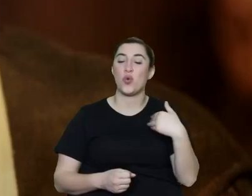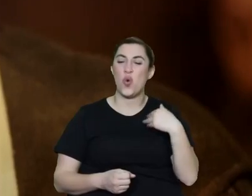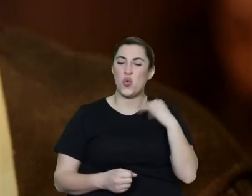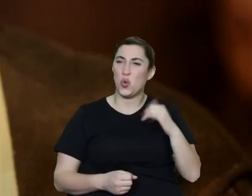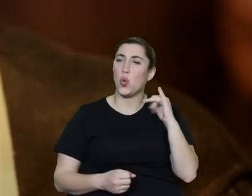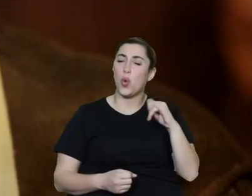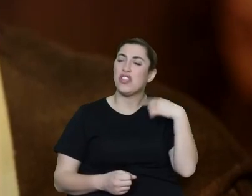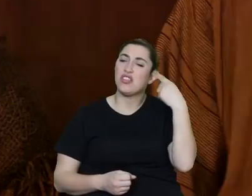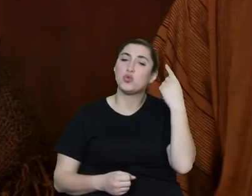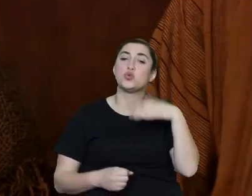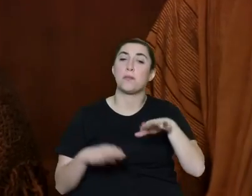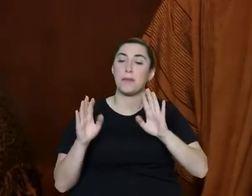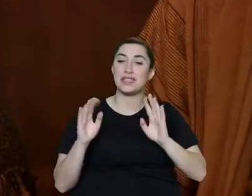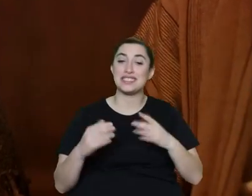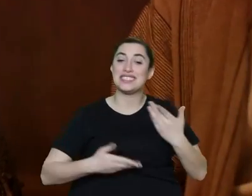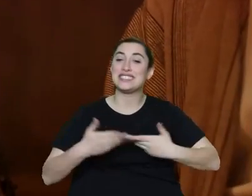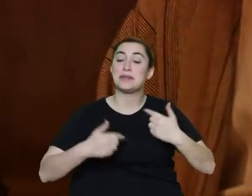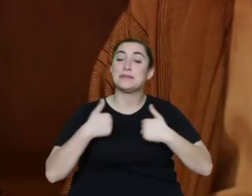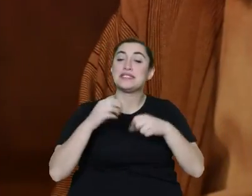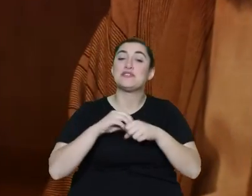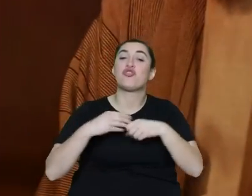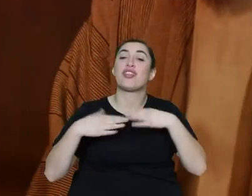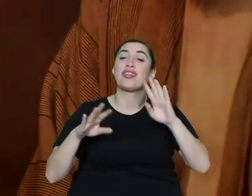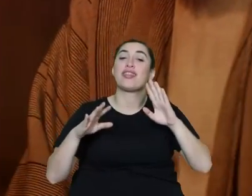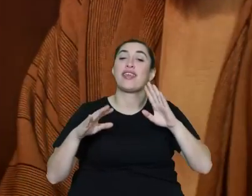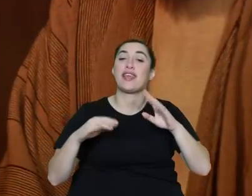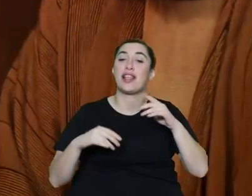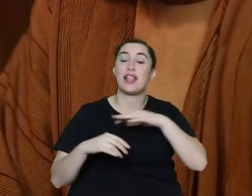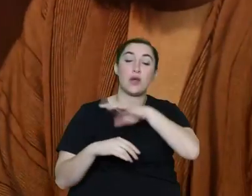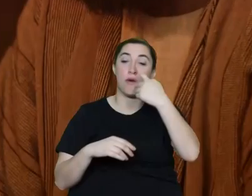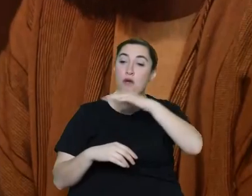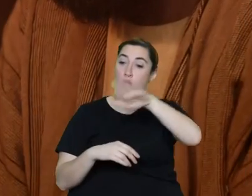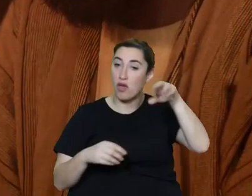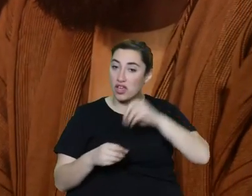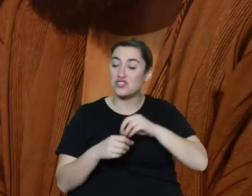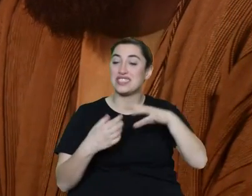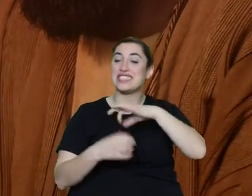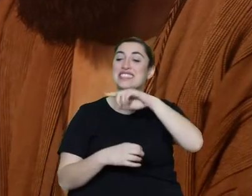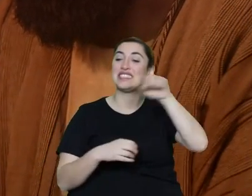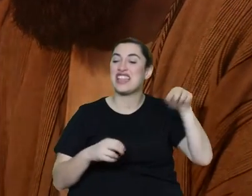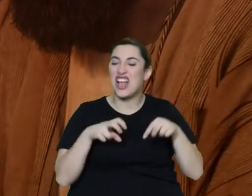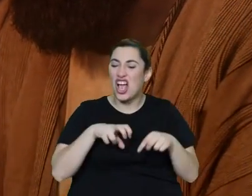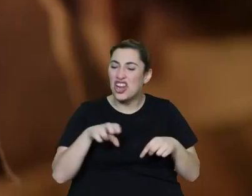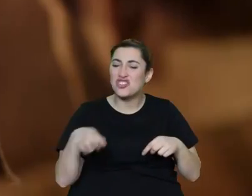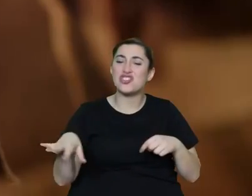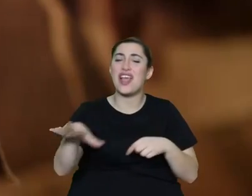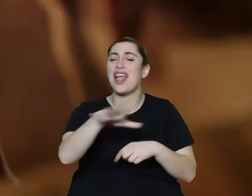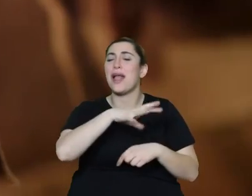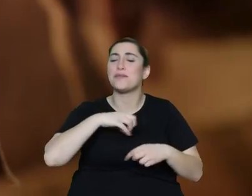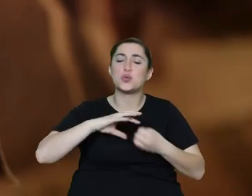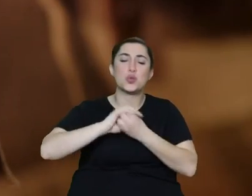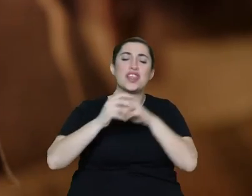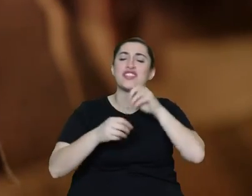gönlü karalar. Hizmeti bize değil, zerreden küreye, insandan karıncaya,